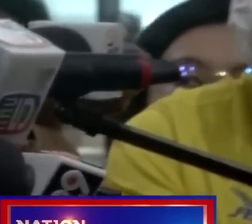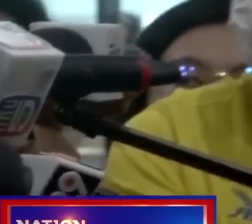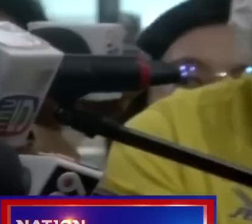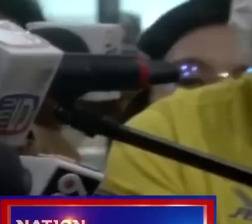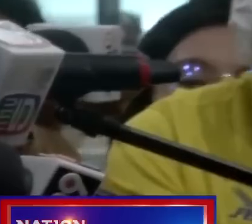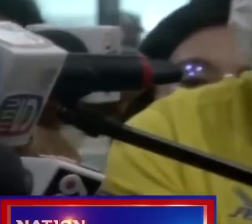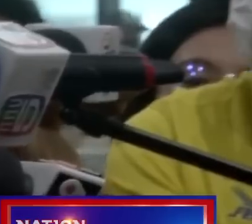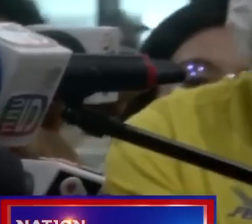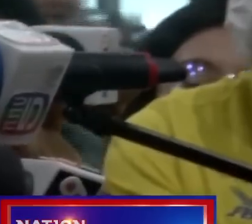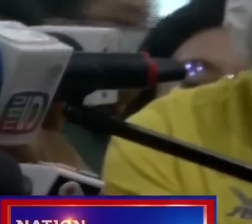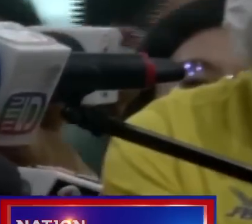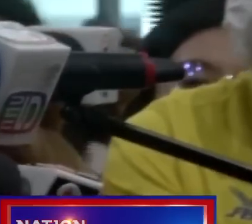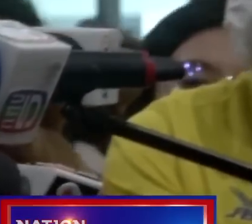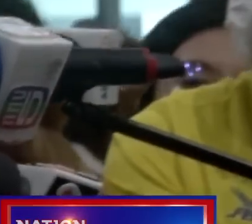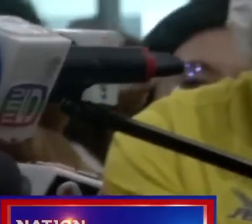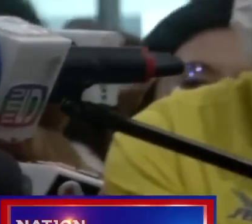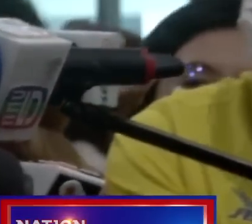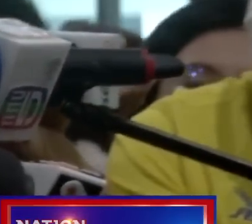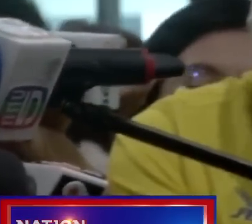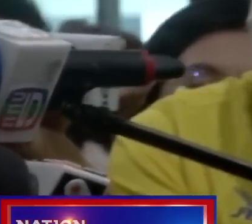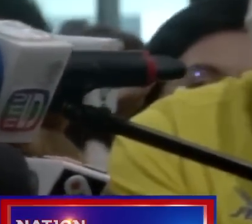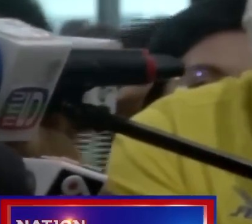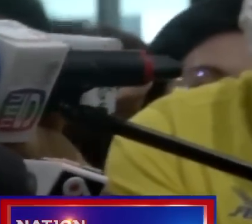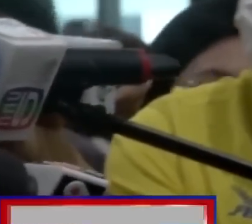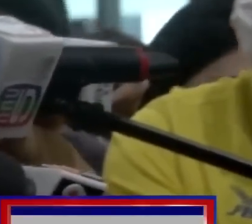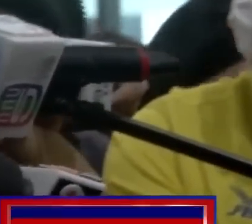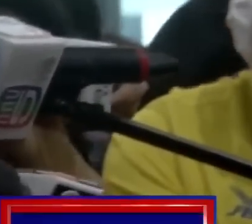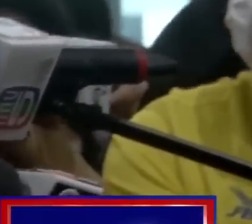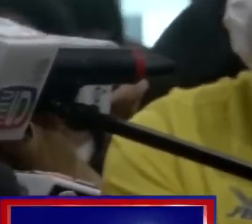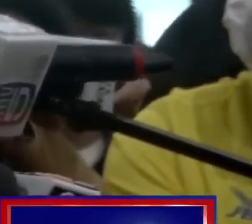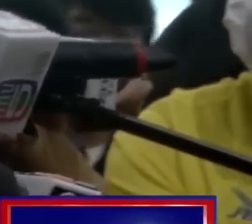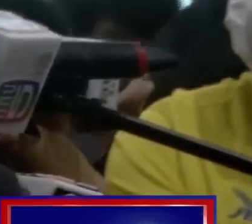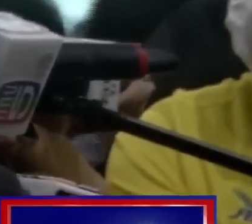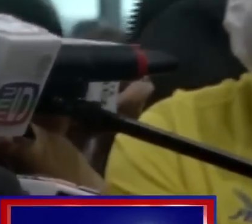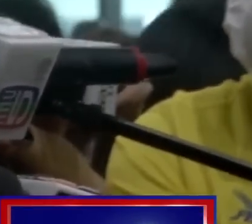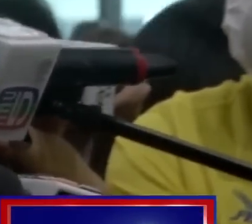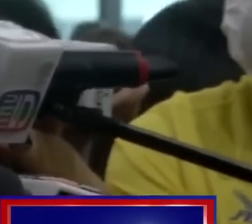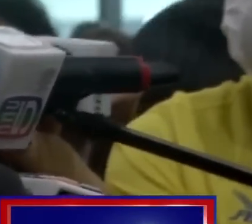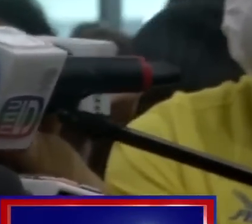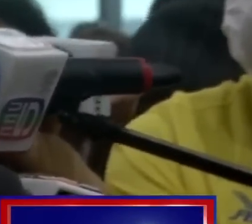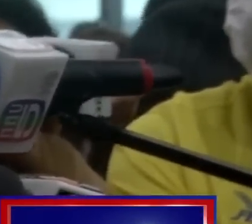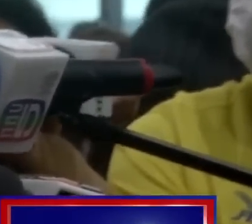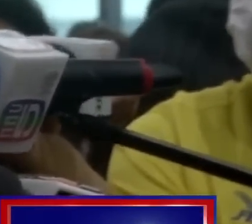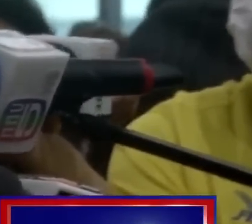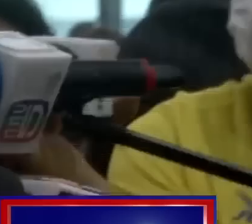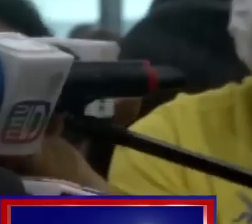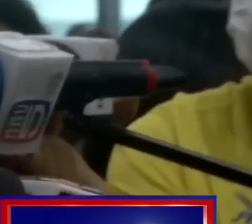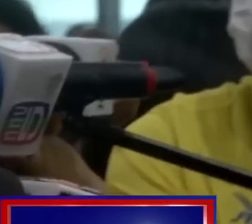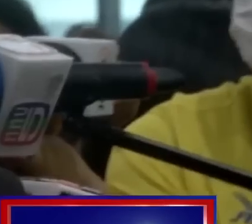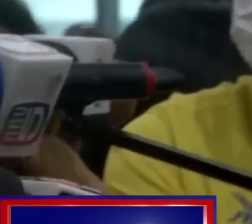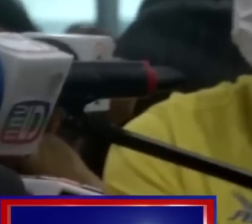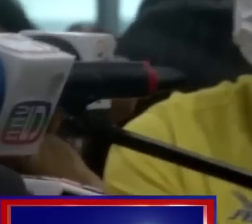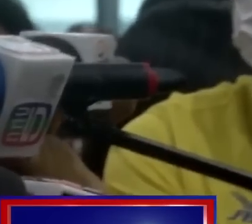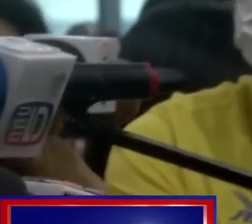สู่โซเชียลมีเดียผมคิดว่าเป็นการเมืองที่ตรรกะวิบัติที่สุดนะฮะจากนั้นพี่